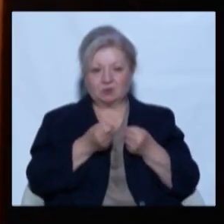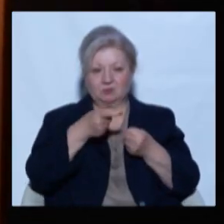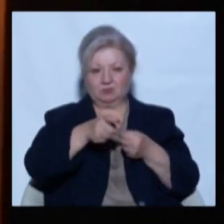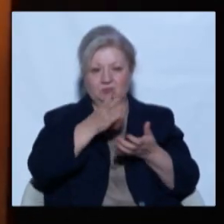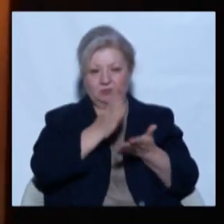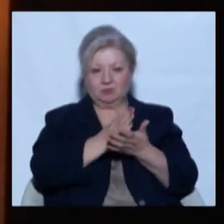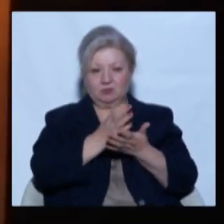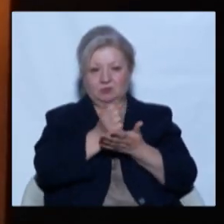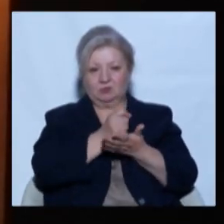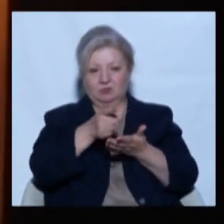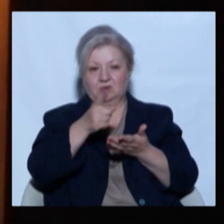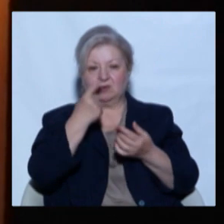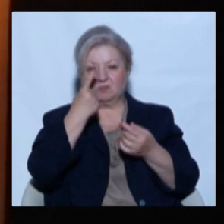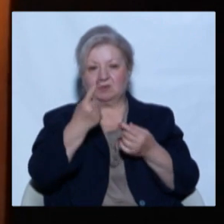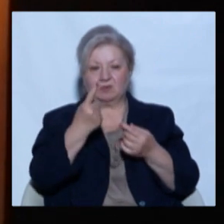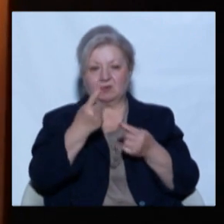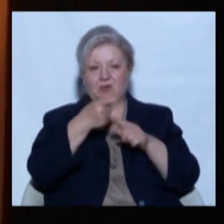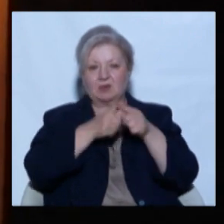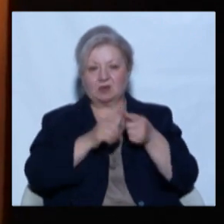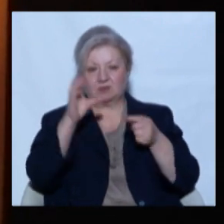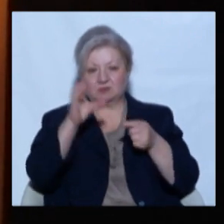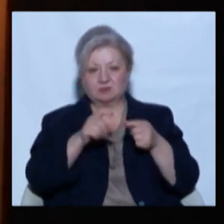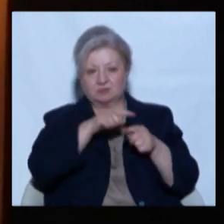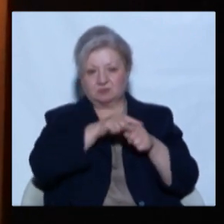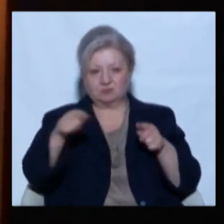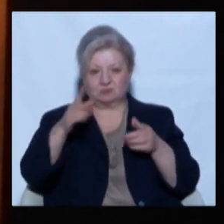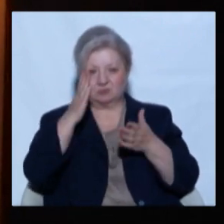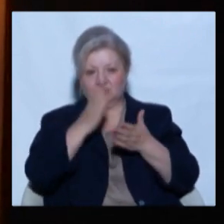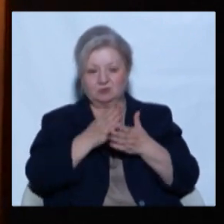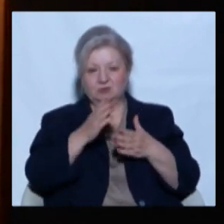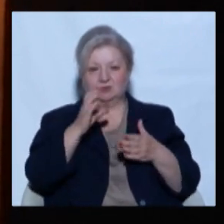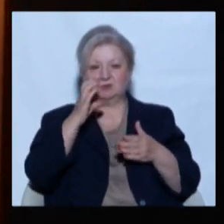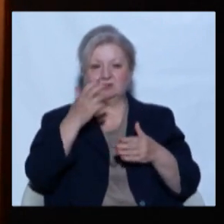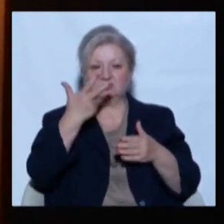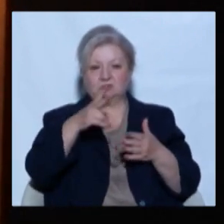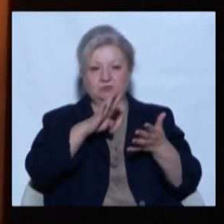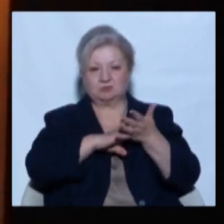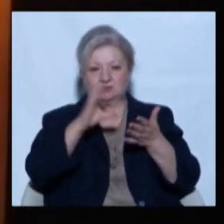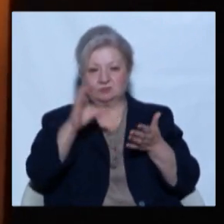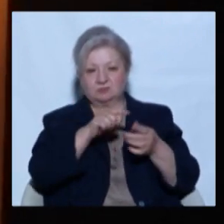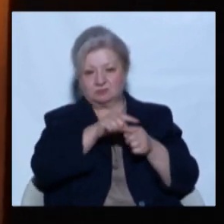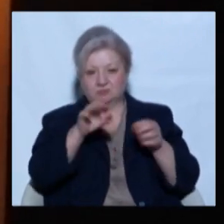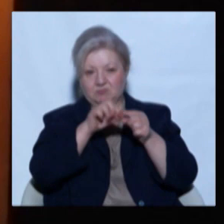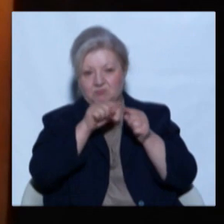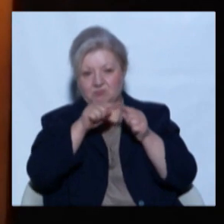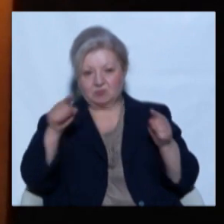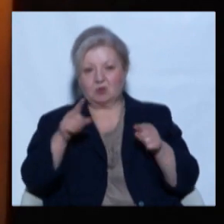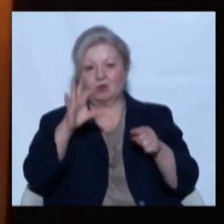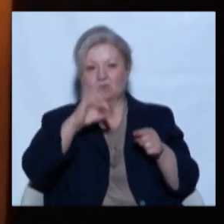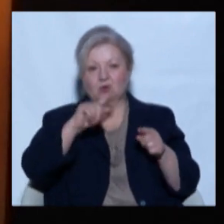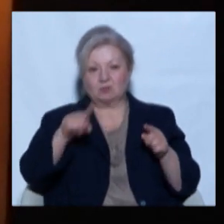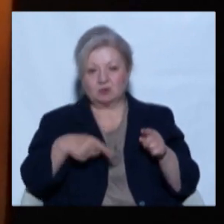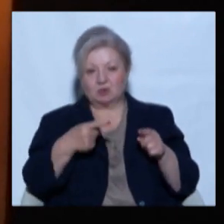მიღებული შედეგები ასეთია. პირველ 9 წამში გავლილი მანძილი 0.29 მეტრის ტოლია, ხოლო მეორე 9 წამში გავლილი